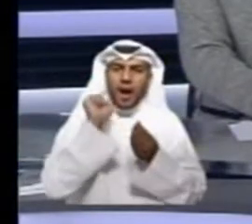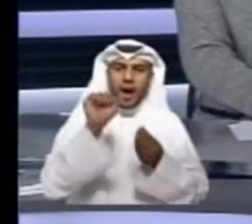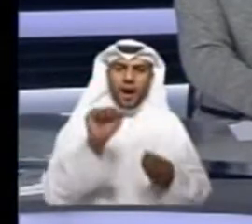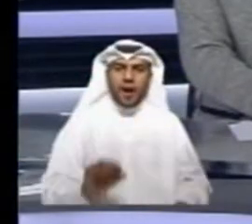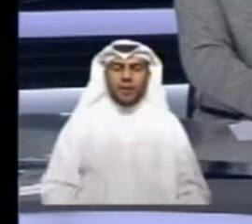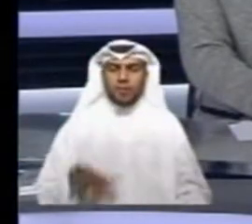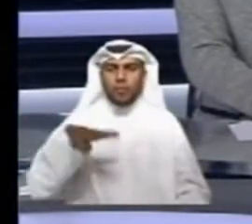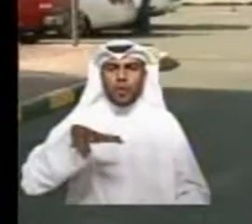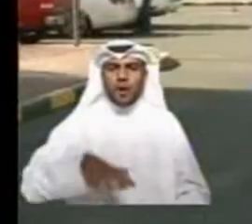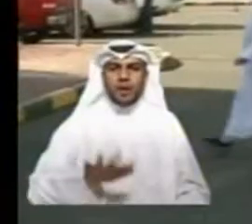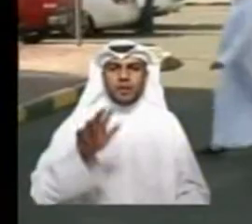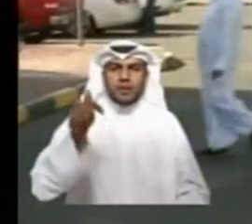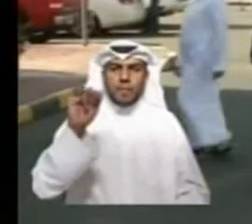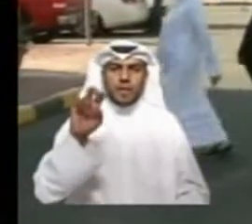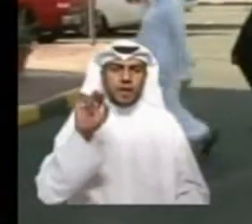الشامية.